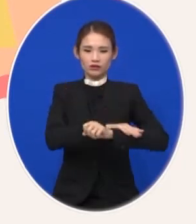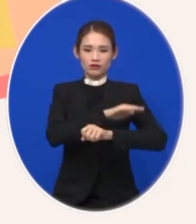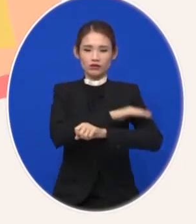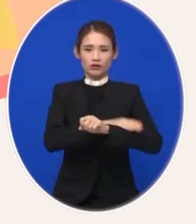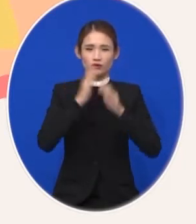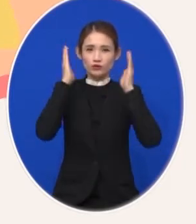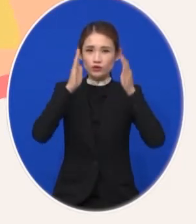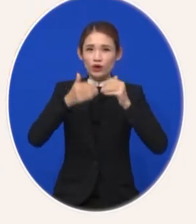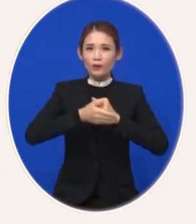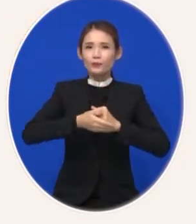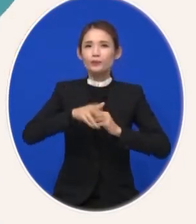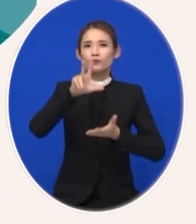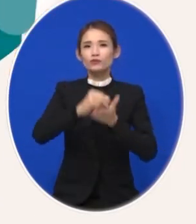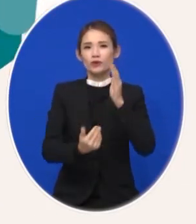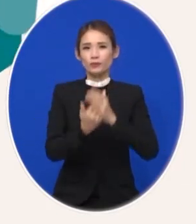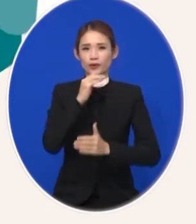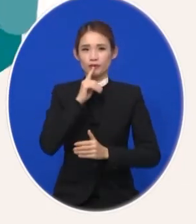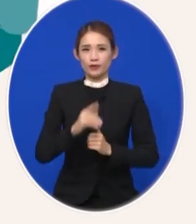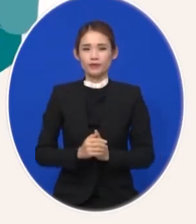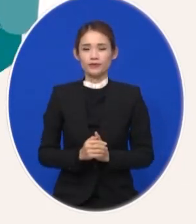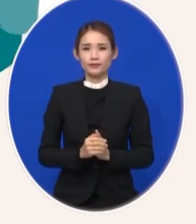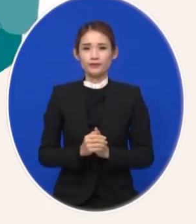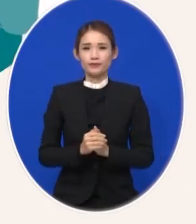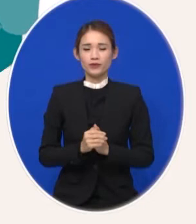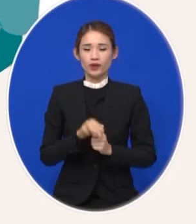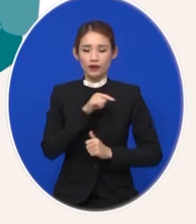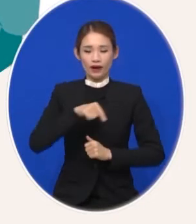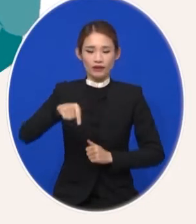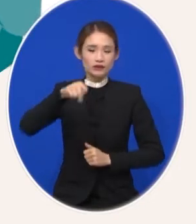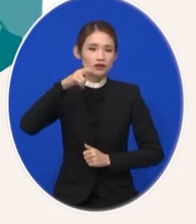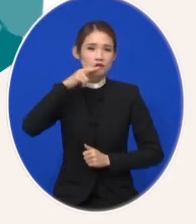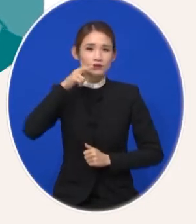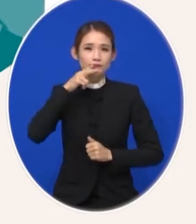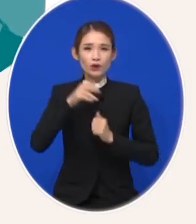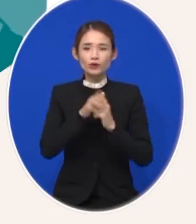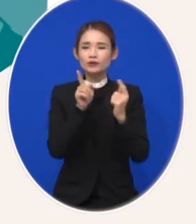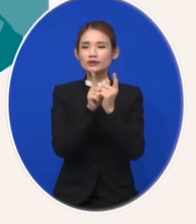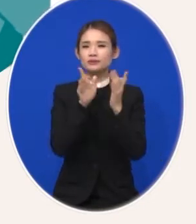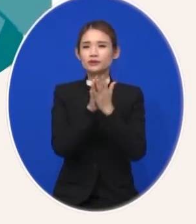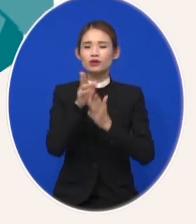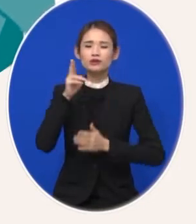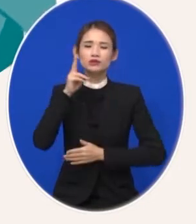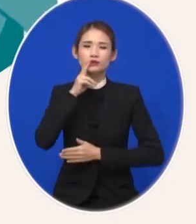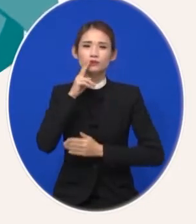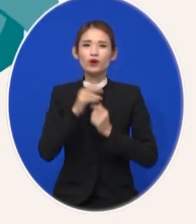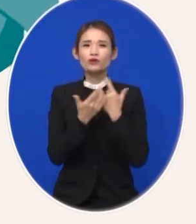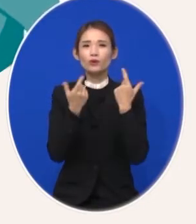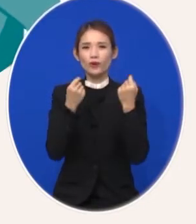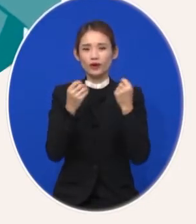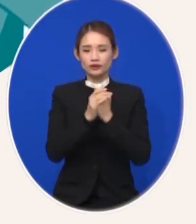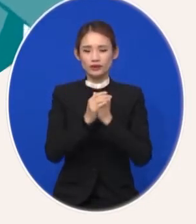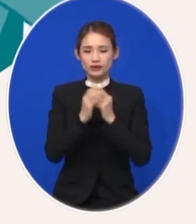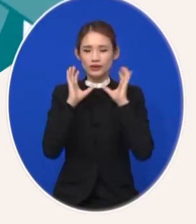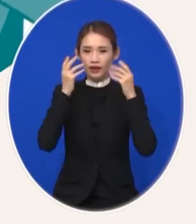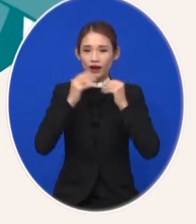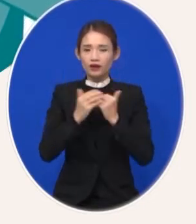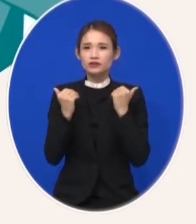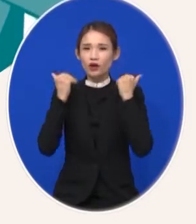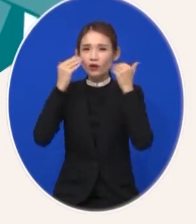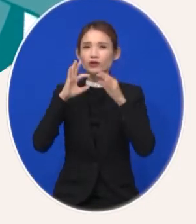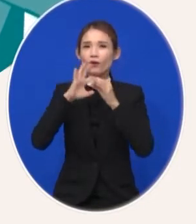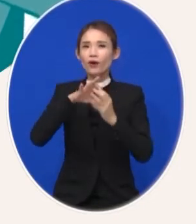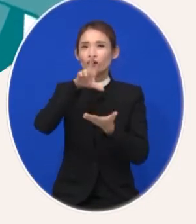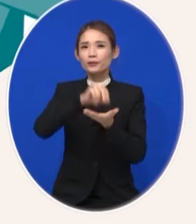행동장애를 증가시킬 수 있습니다. 간접 흡연의 경우도 직접 흡연하는 것처럼 태아의 성장 장애와